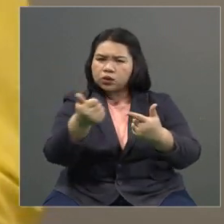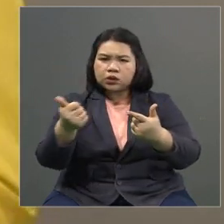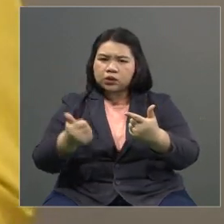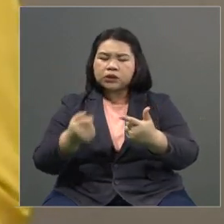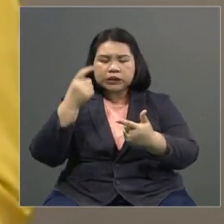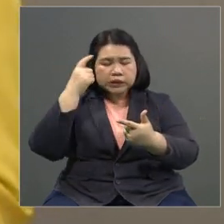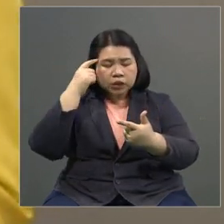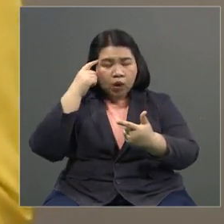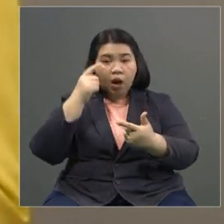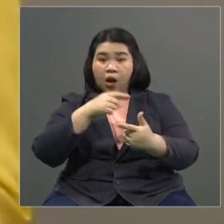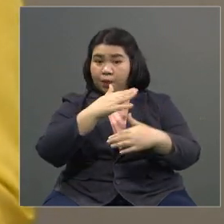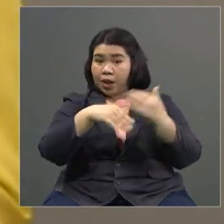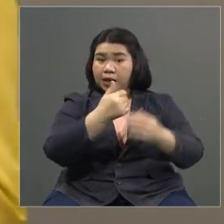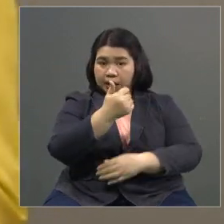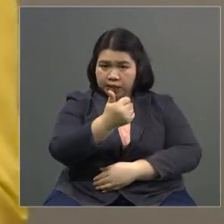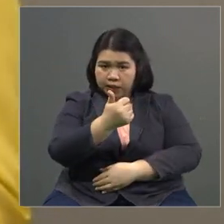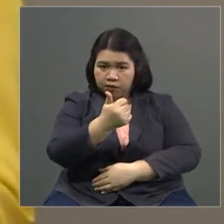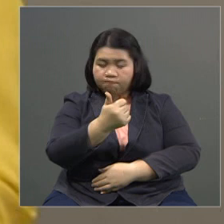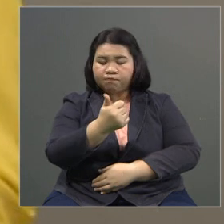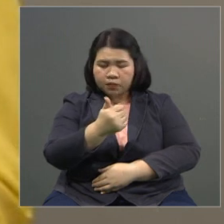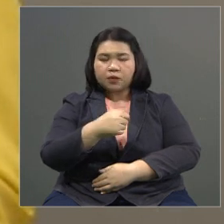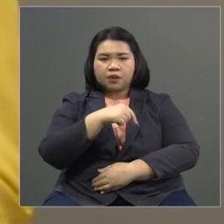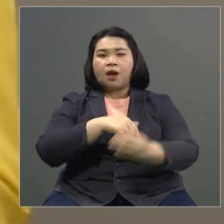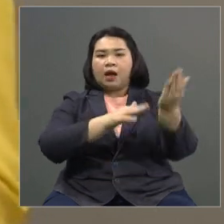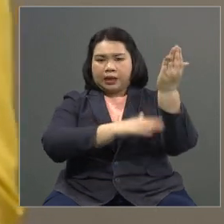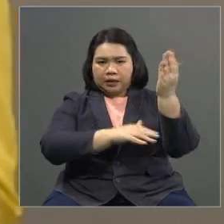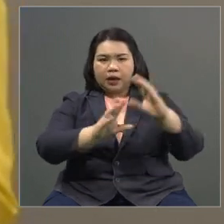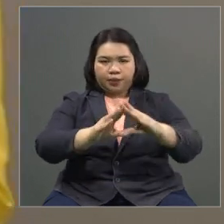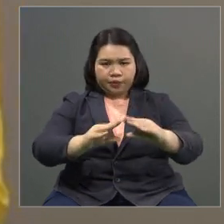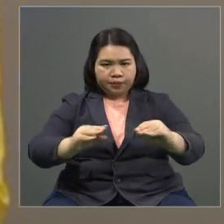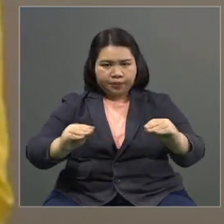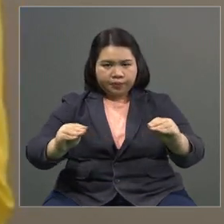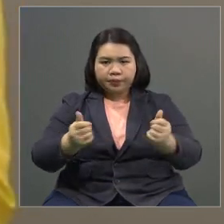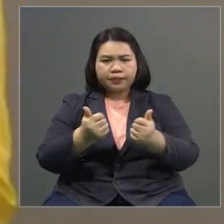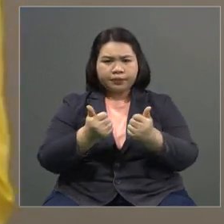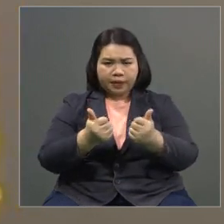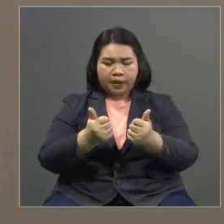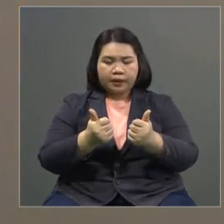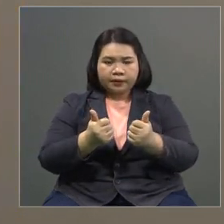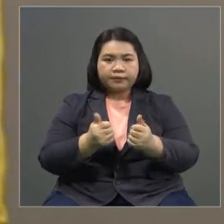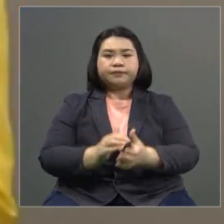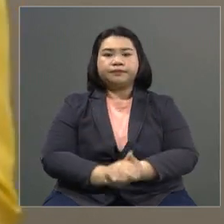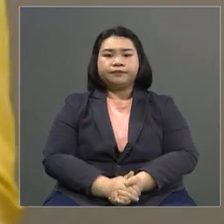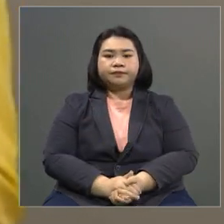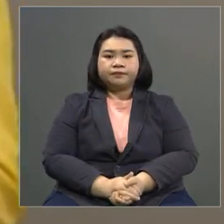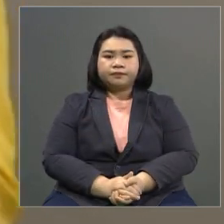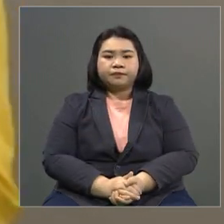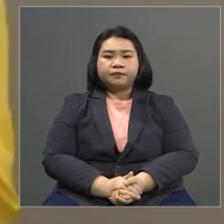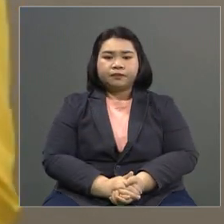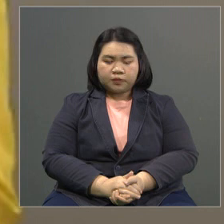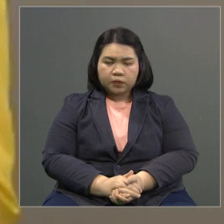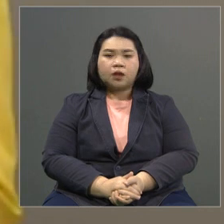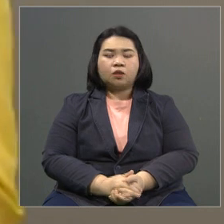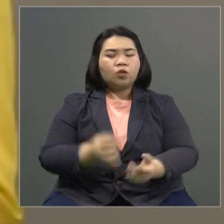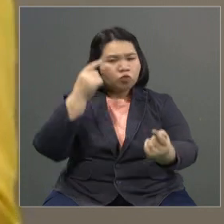ได้ดีเนี่ยผมเชื่อว่าความสงบสุขสันติสุขก็จะเกิดขึ้นใน 3จากัชแพงใต้อันนี้คือจุด